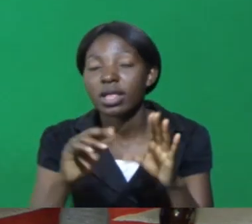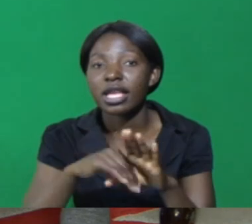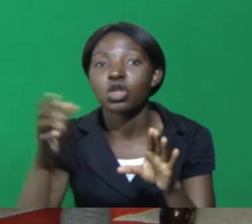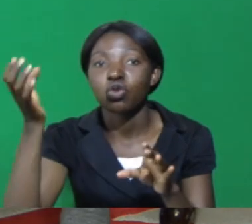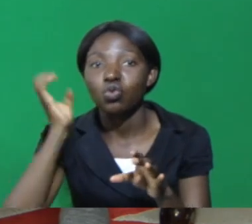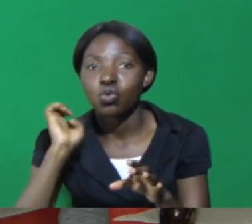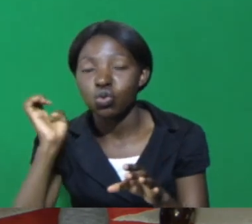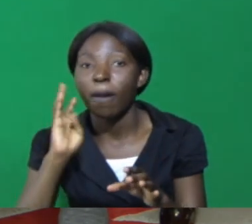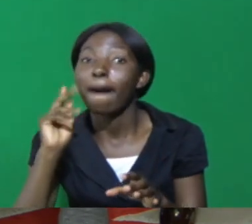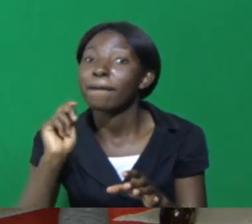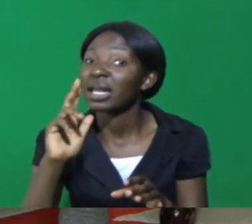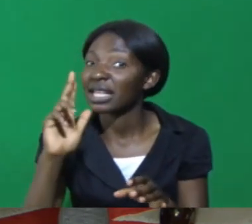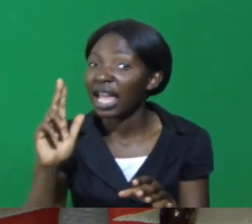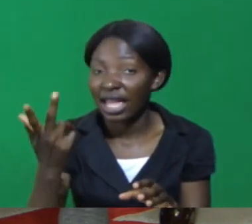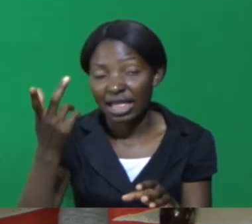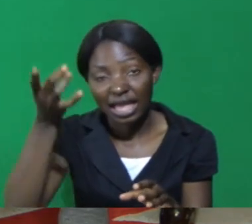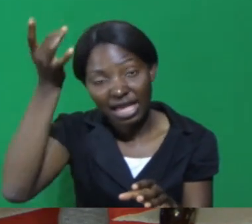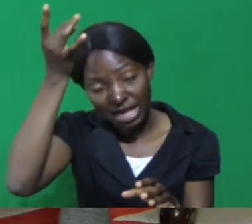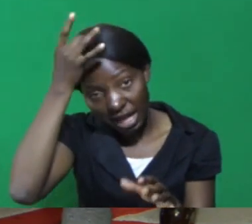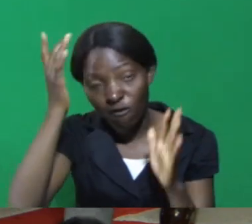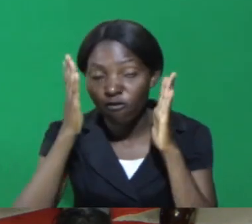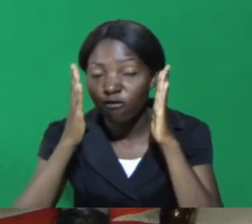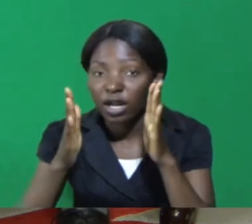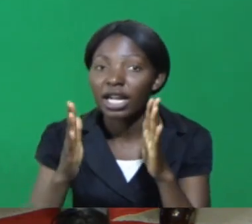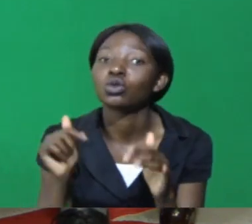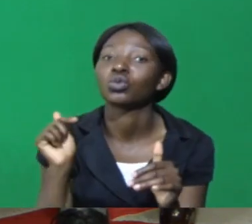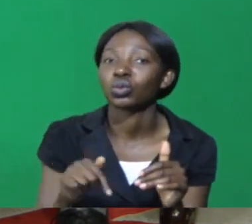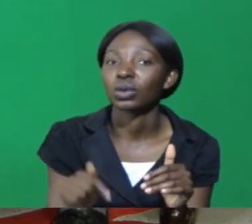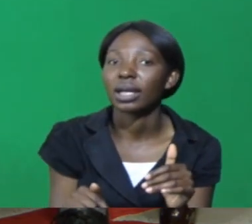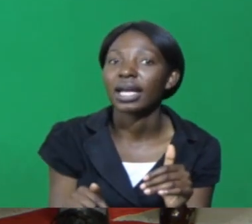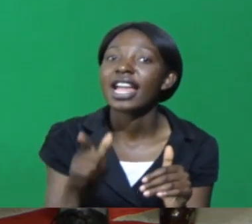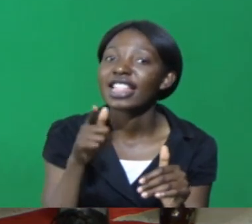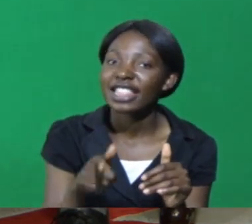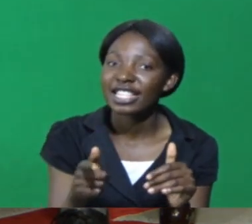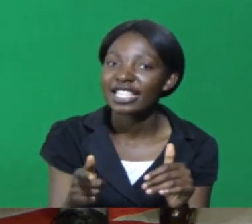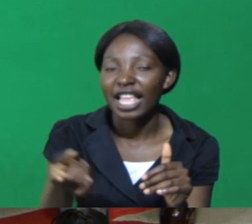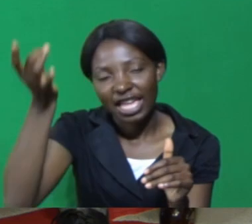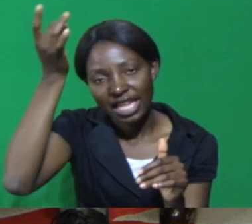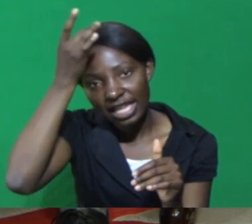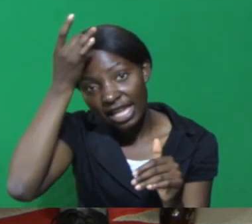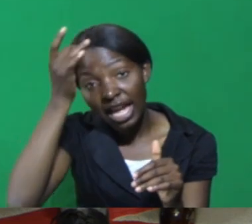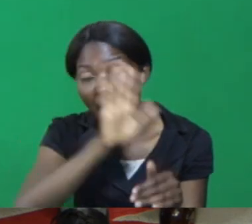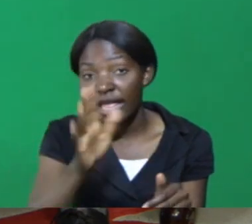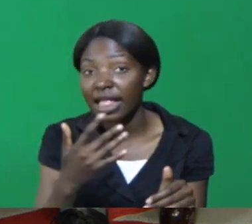Wechi8 uyu ndo pari kunyanya kutenderera nyaya. Yes. Ndiye ari kunzi iyeye chimwe chinhu chinokubatsirai kuti